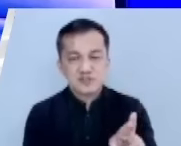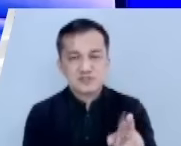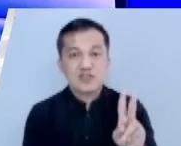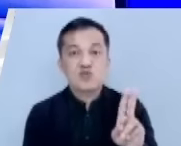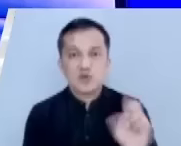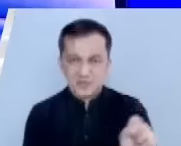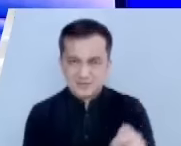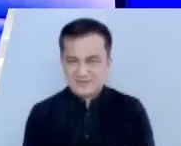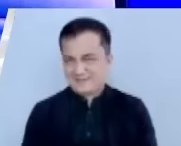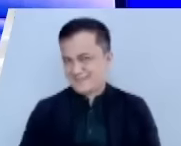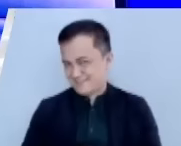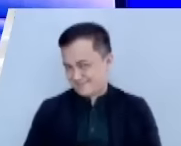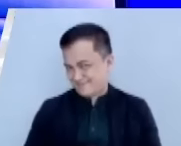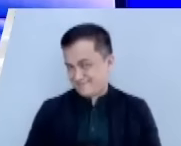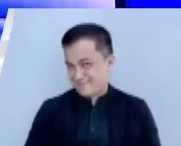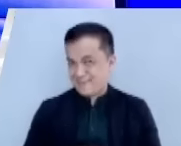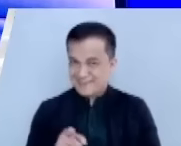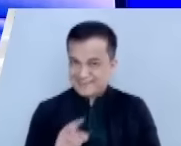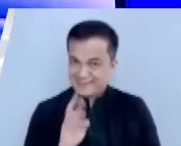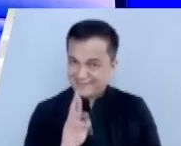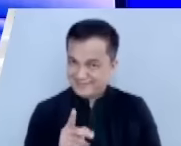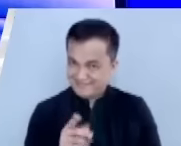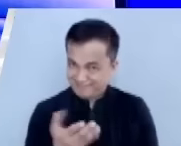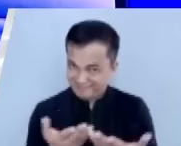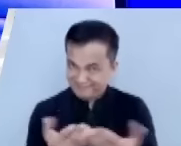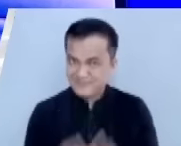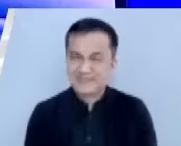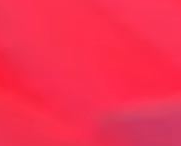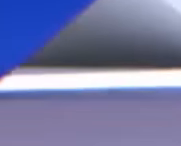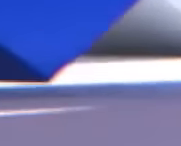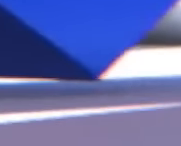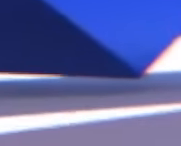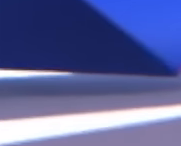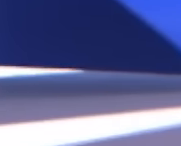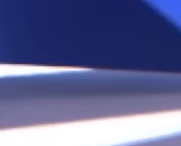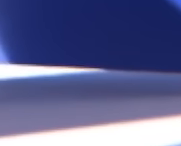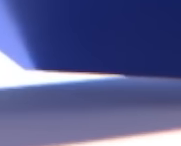Kai, are you ready for it? Makichika kay Lars Santiago.